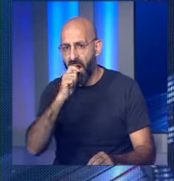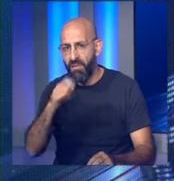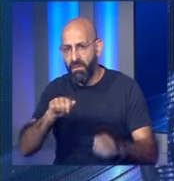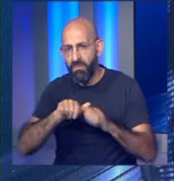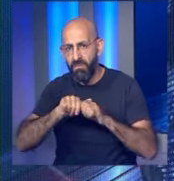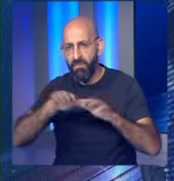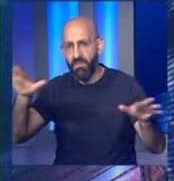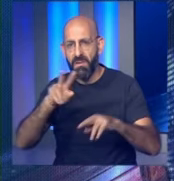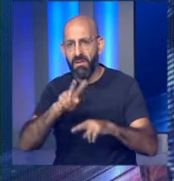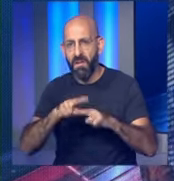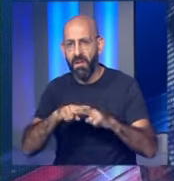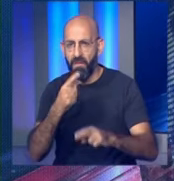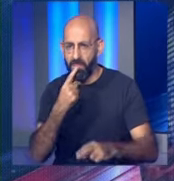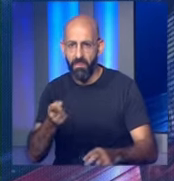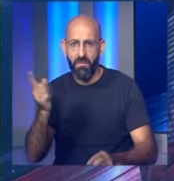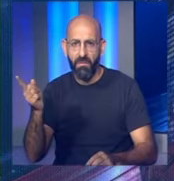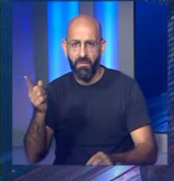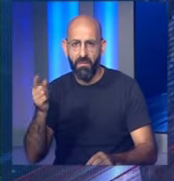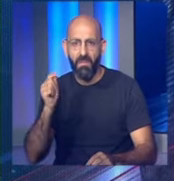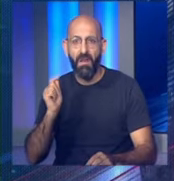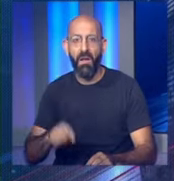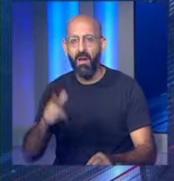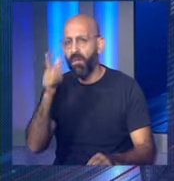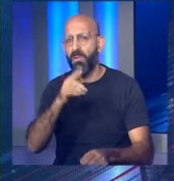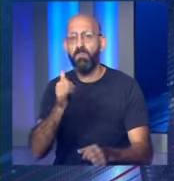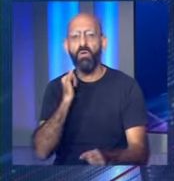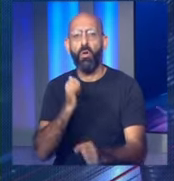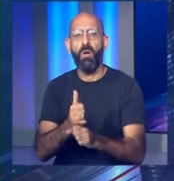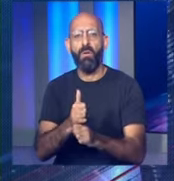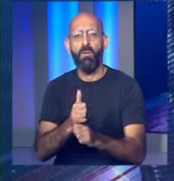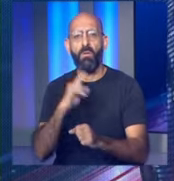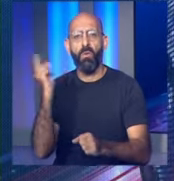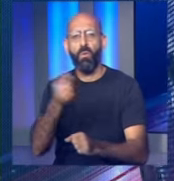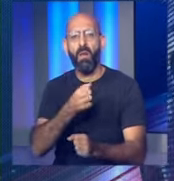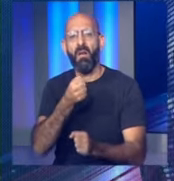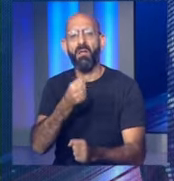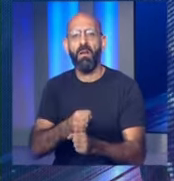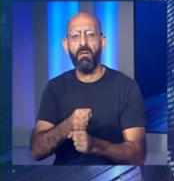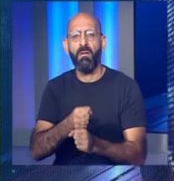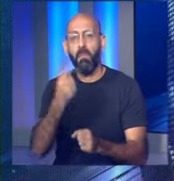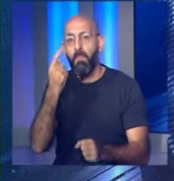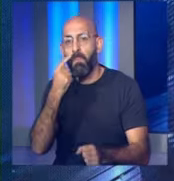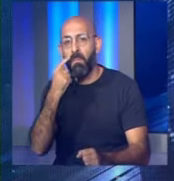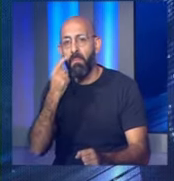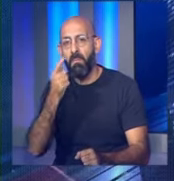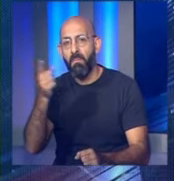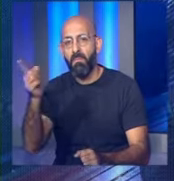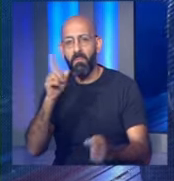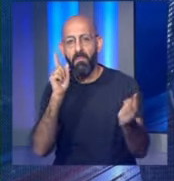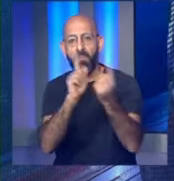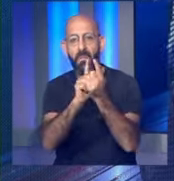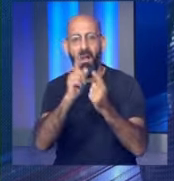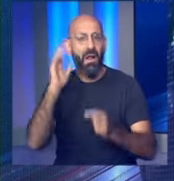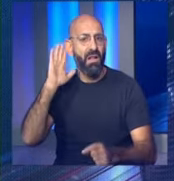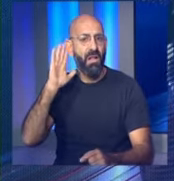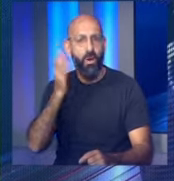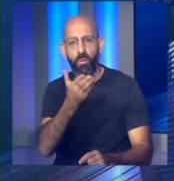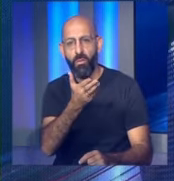الإسرائيلية بنيامين نتنياهو في تل أبيب اليوم وفق تقارير صحفية إسرائيلية. وينتظر